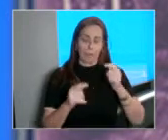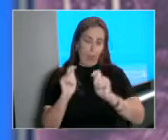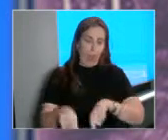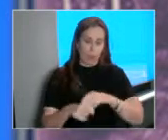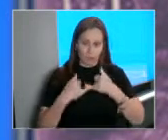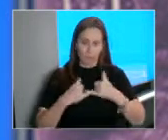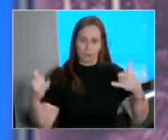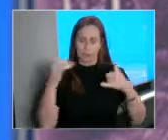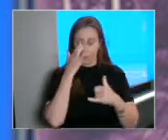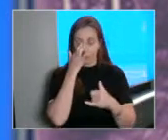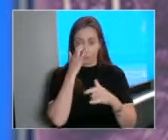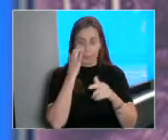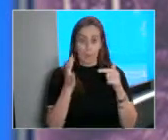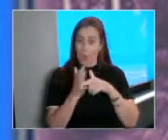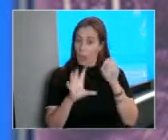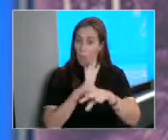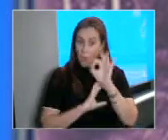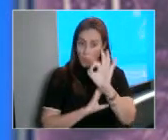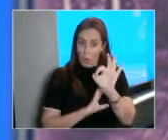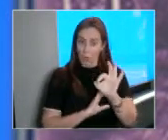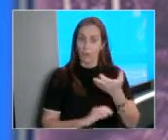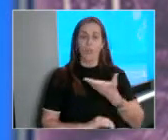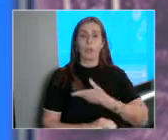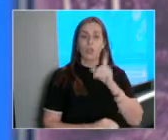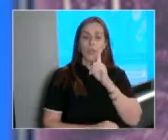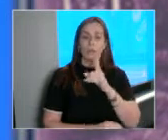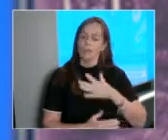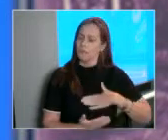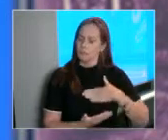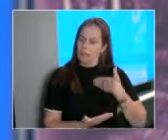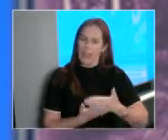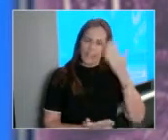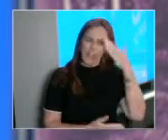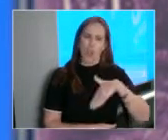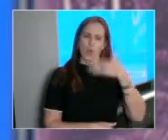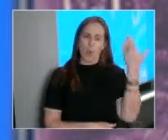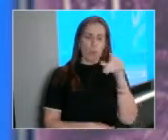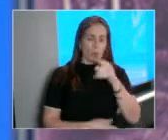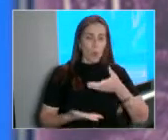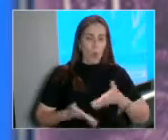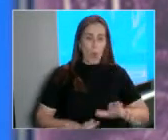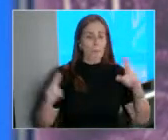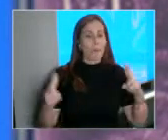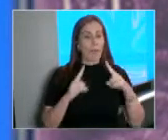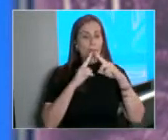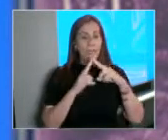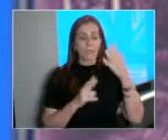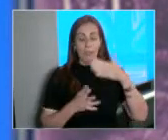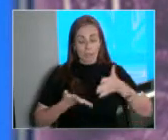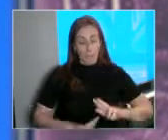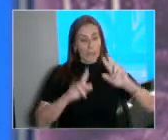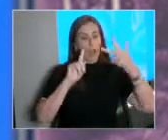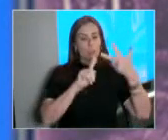חקלאי מתקדם. בזכות תרומתו זו זכה לכינוי הנדיב הידוע. רוטשילד נולד בפריז והיה הבן